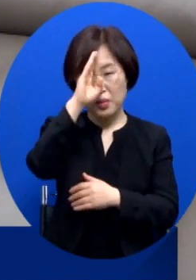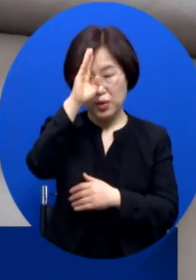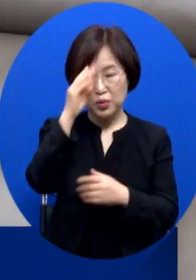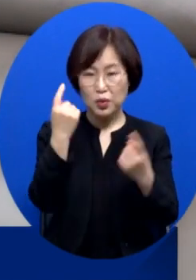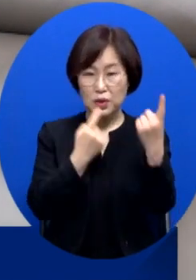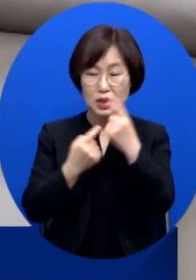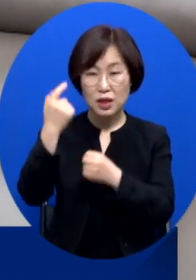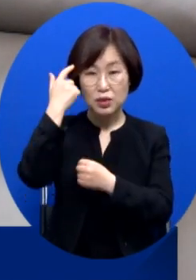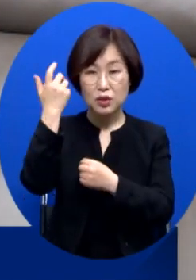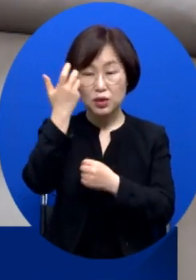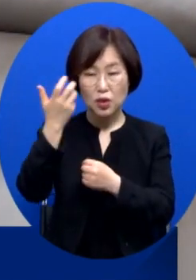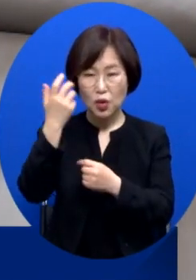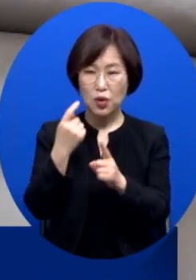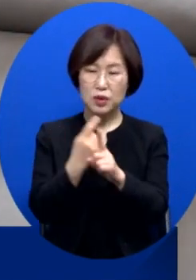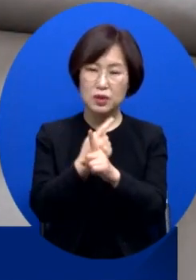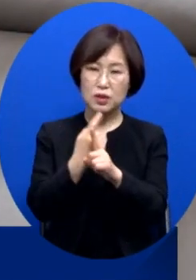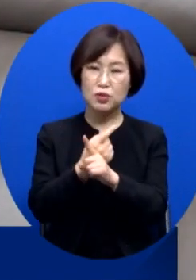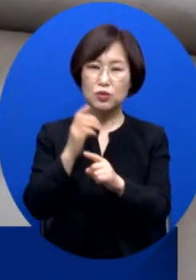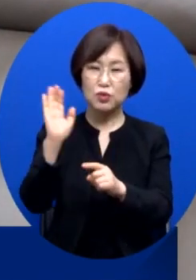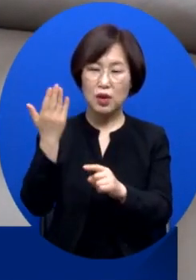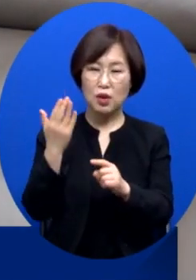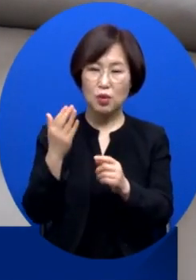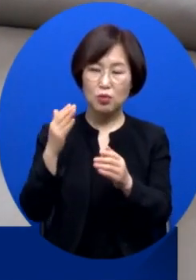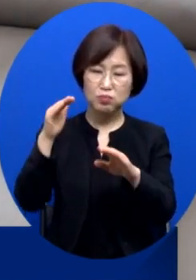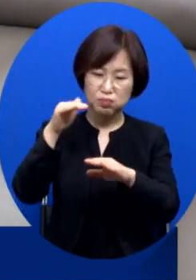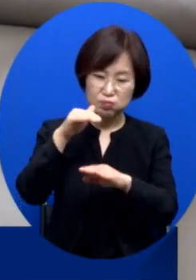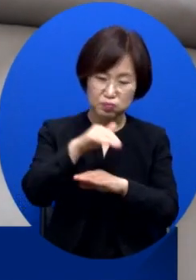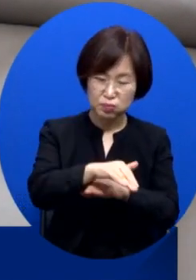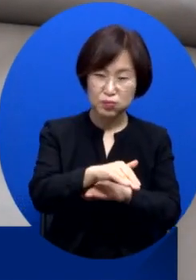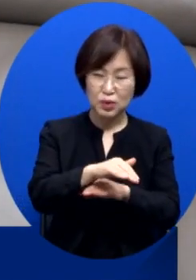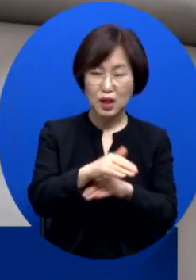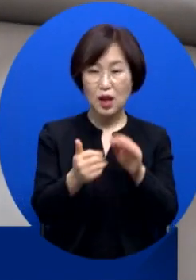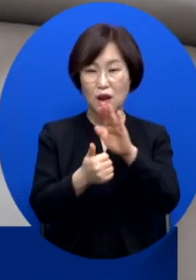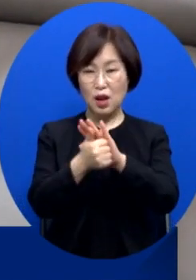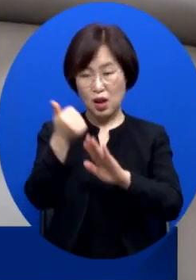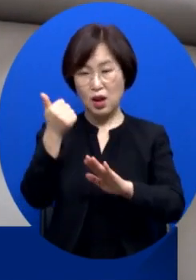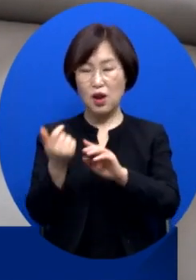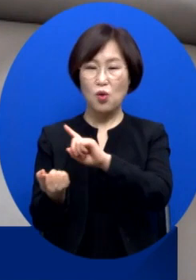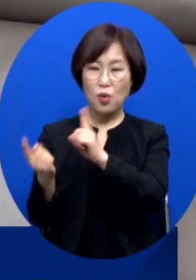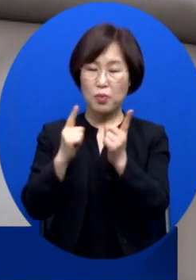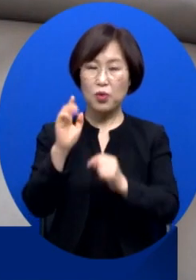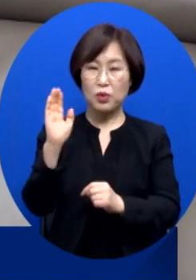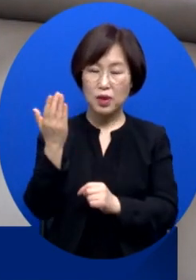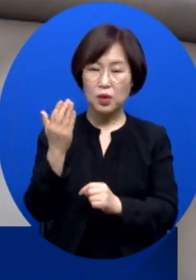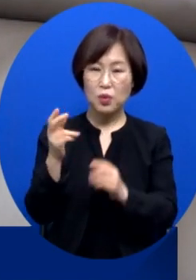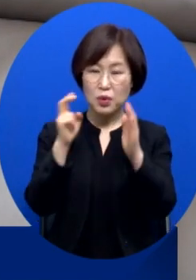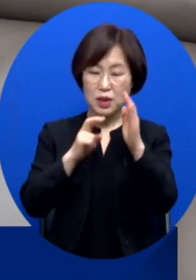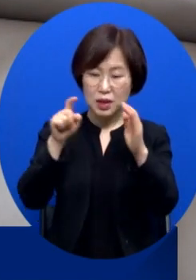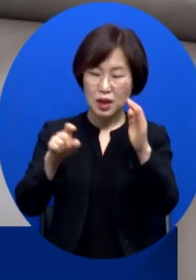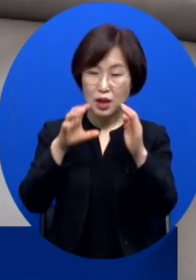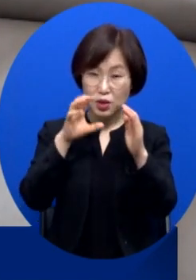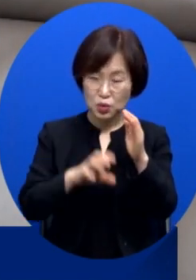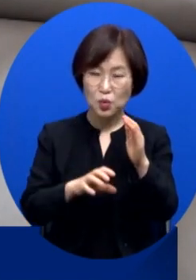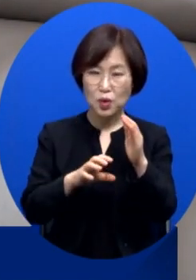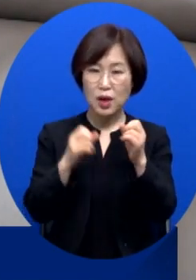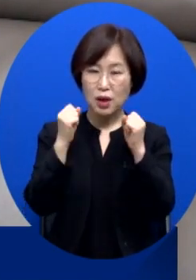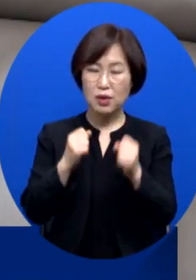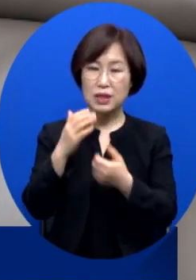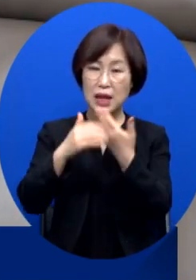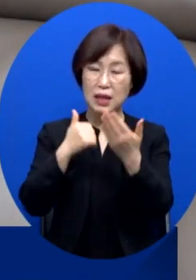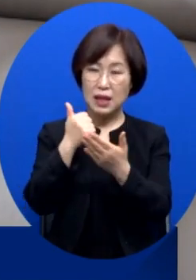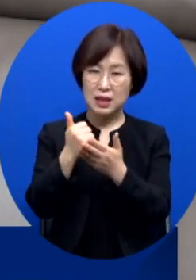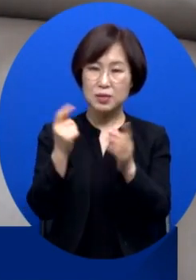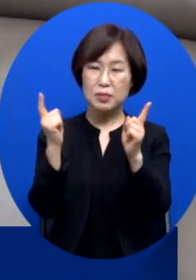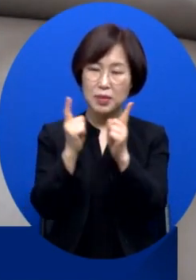상한 영혼이 치유되고 침체된 용이 사랑하며 찬양 속에 거하시는 하나님을 만날 수 있는 귀한 시간이 될 수